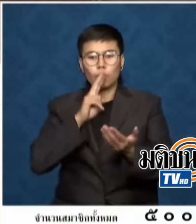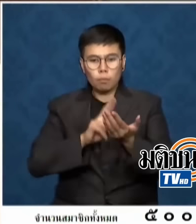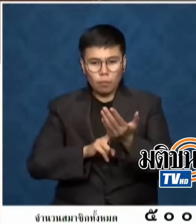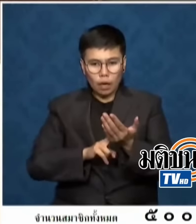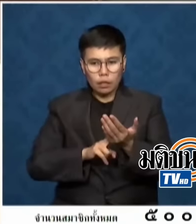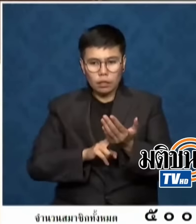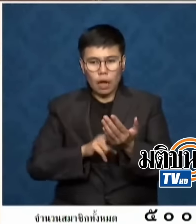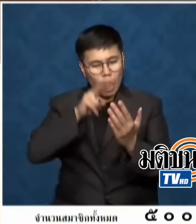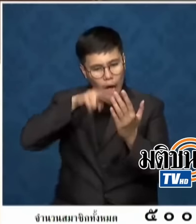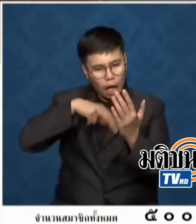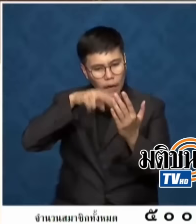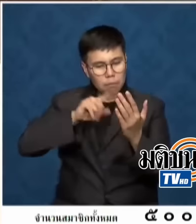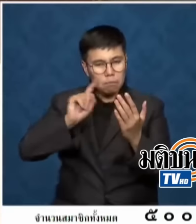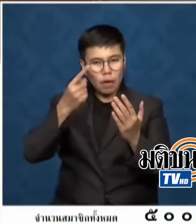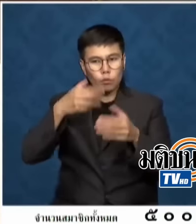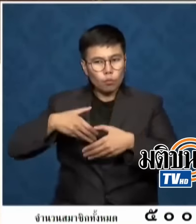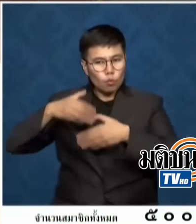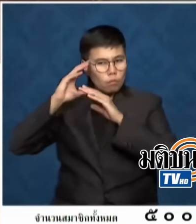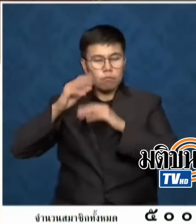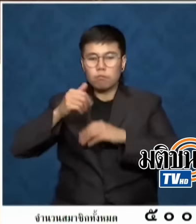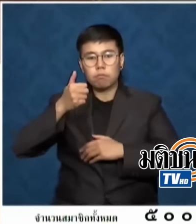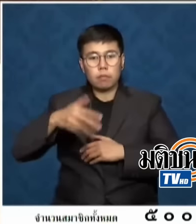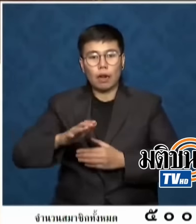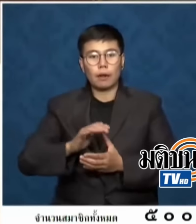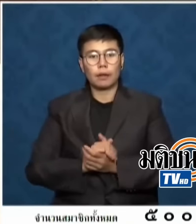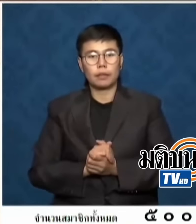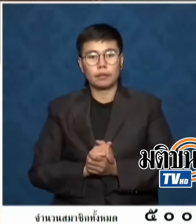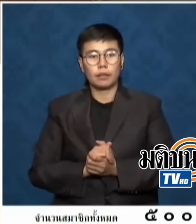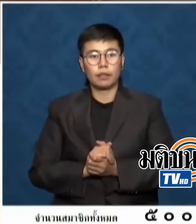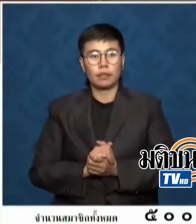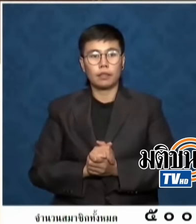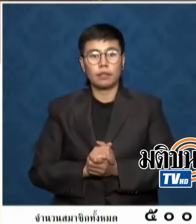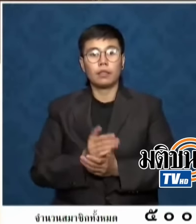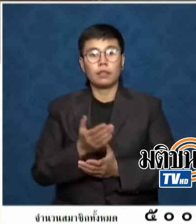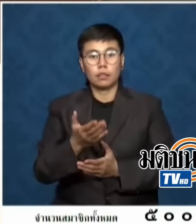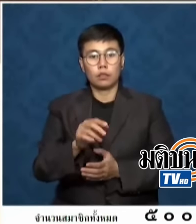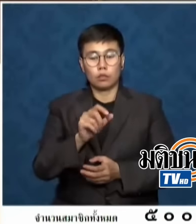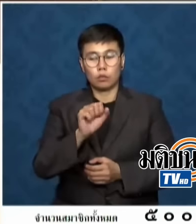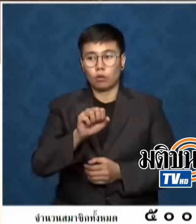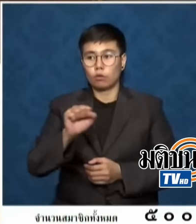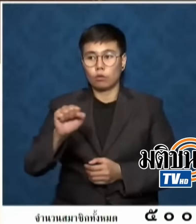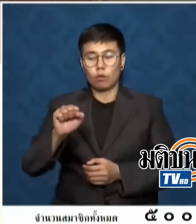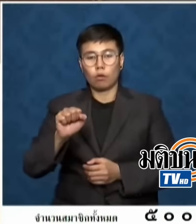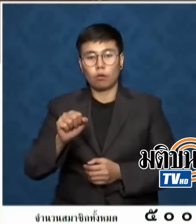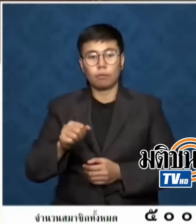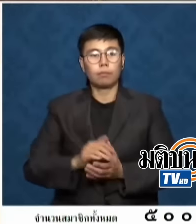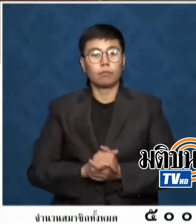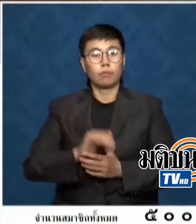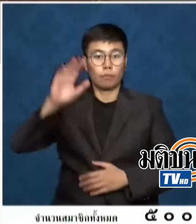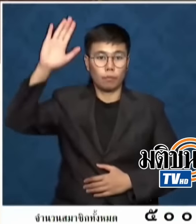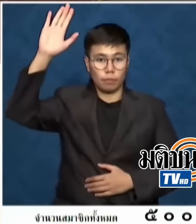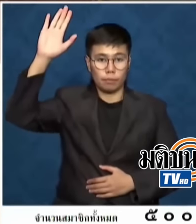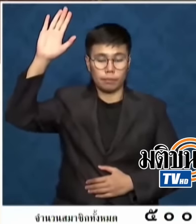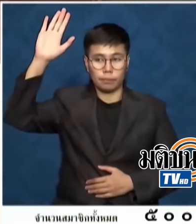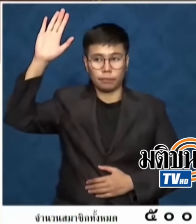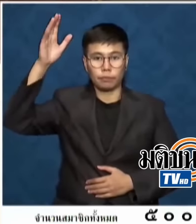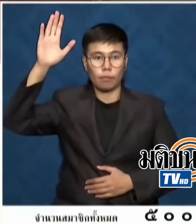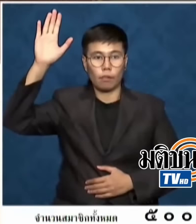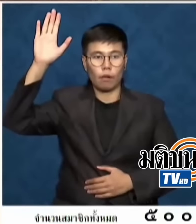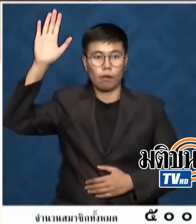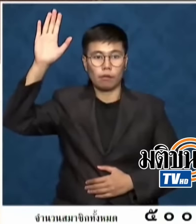ริงๆแล้วไม่ได้นะครับท่านสมาชิกแสดงตนเรียบร้อยยังครับ ท่านประธานครับท่านประธาน